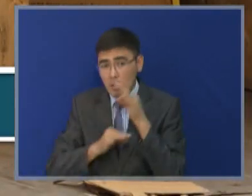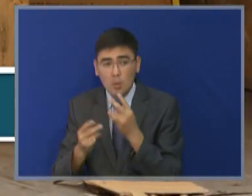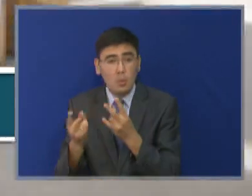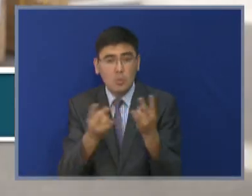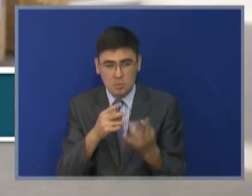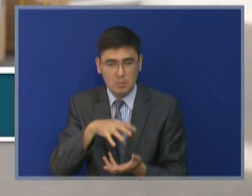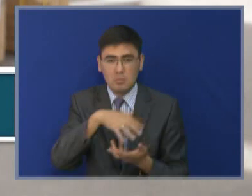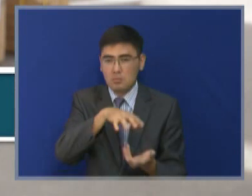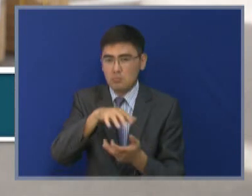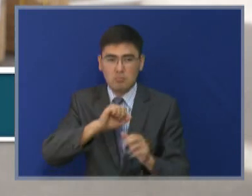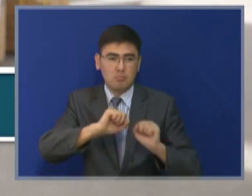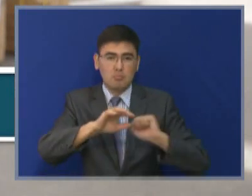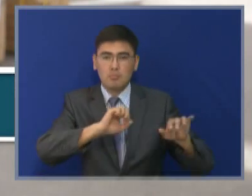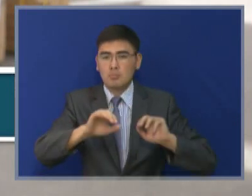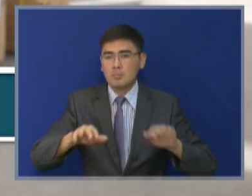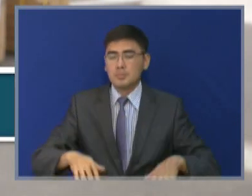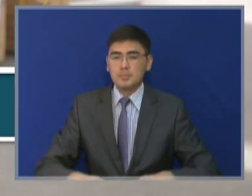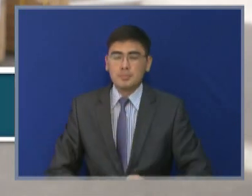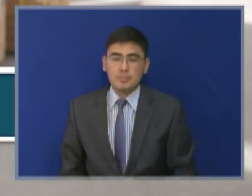жеткізілуде. Осының барлығы жаңа осы